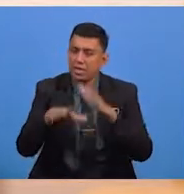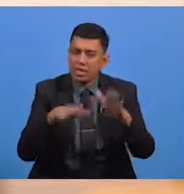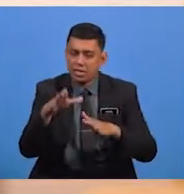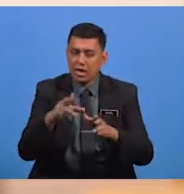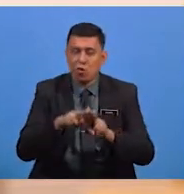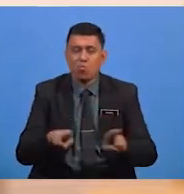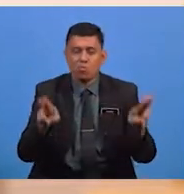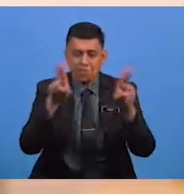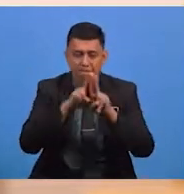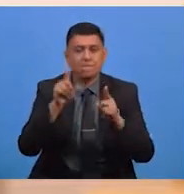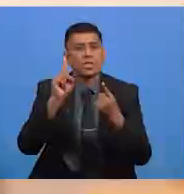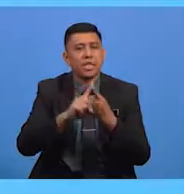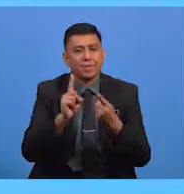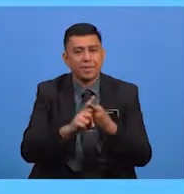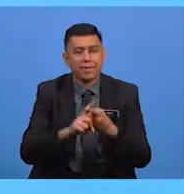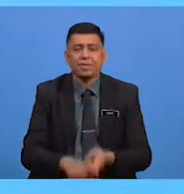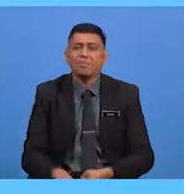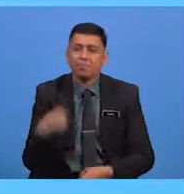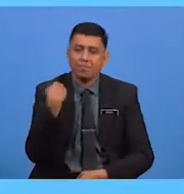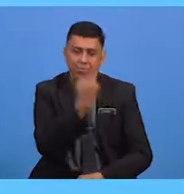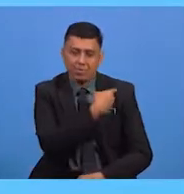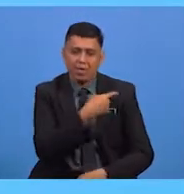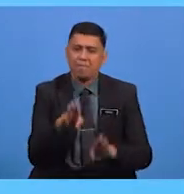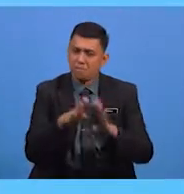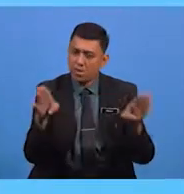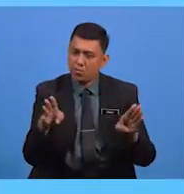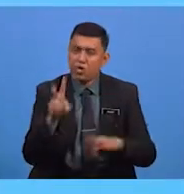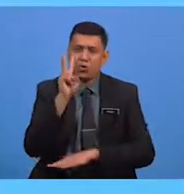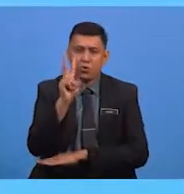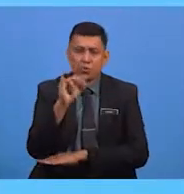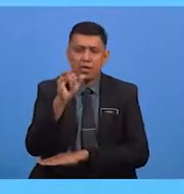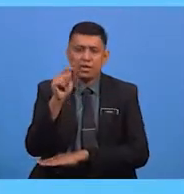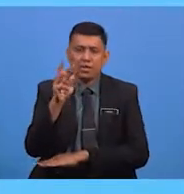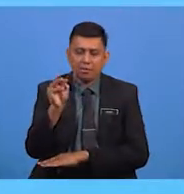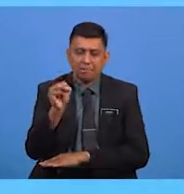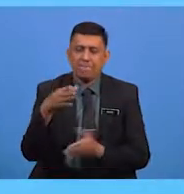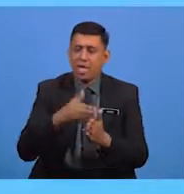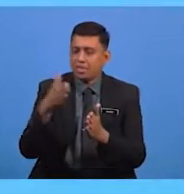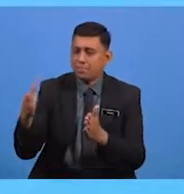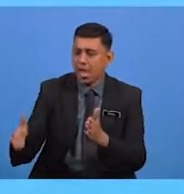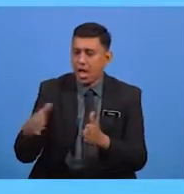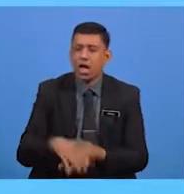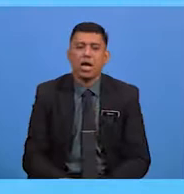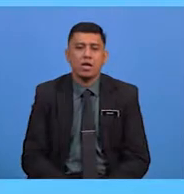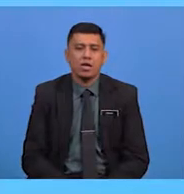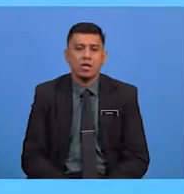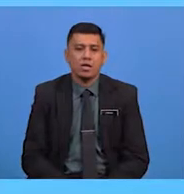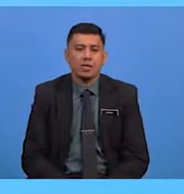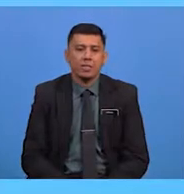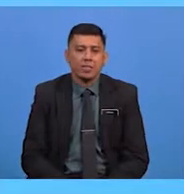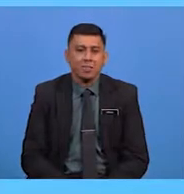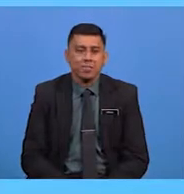ini. Pertama, kita perlu bandingkan 2 item bersebelahan terlebih